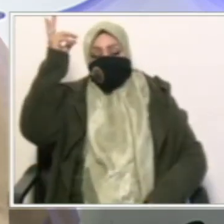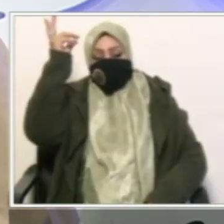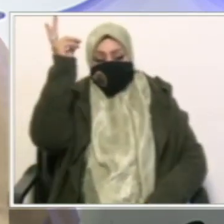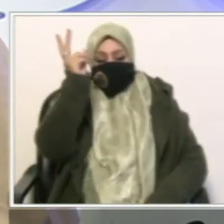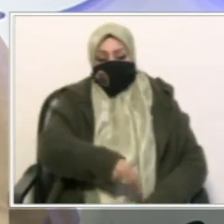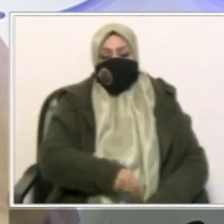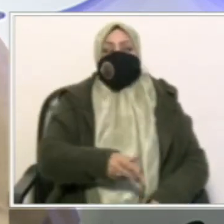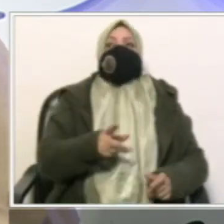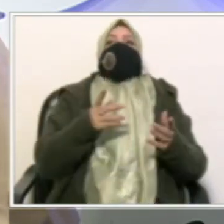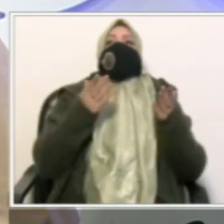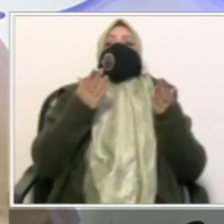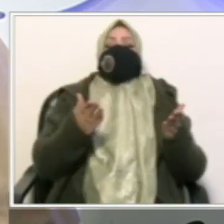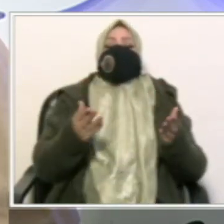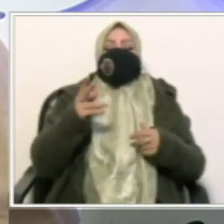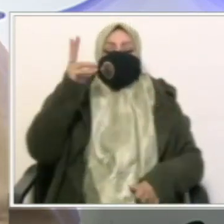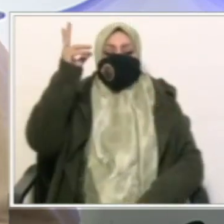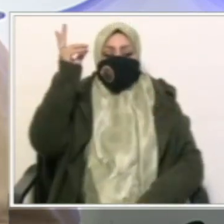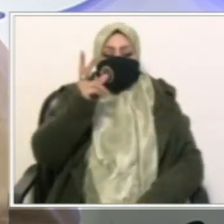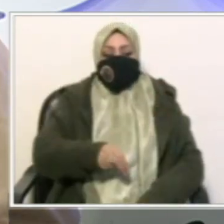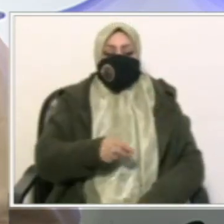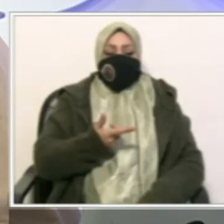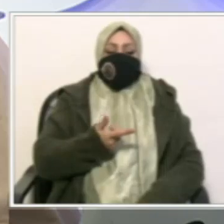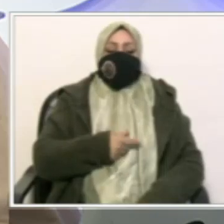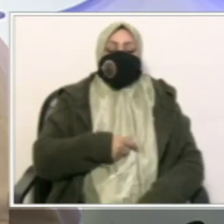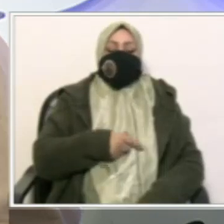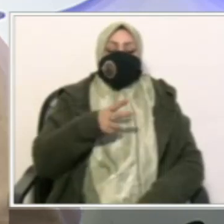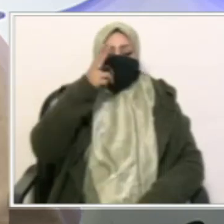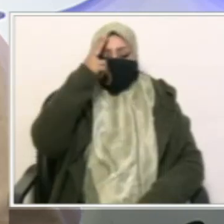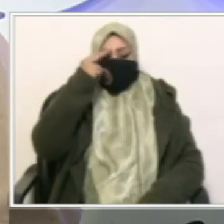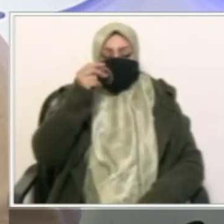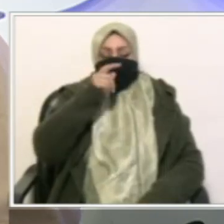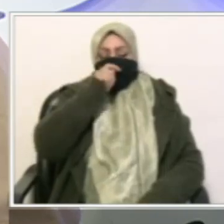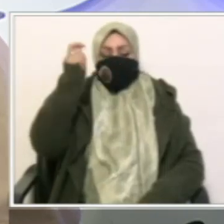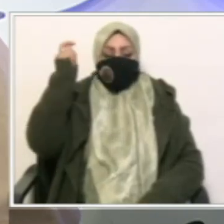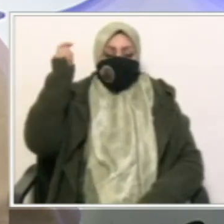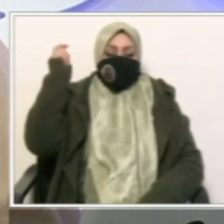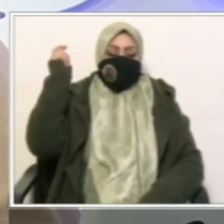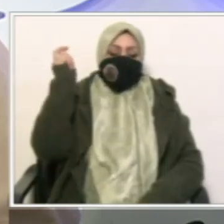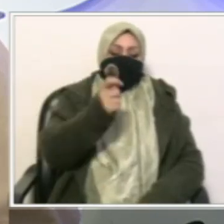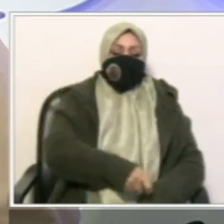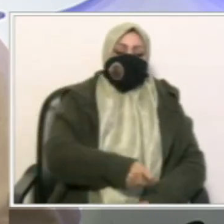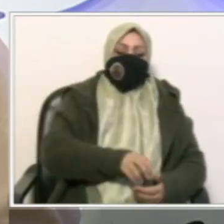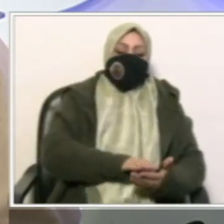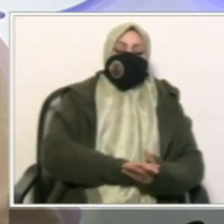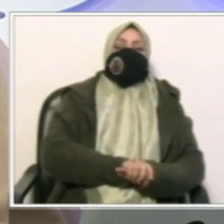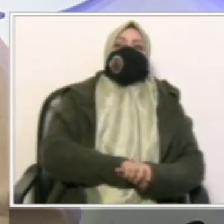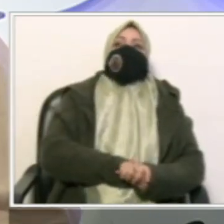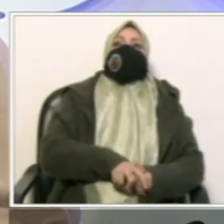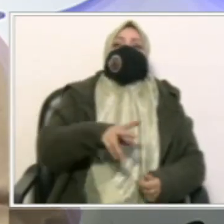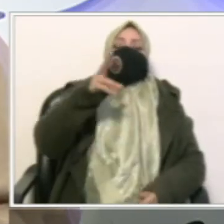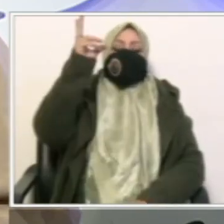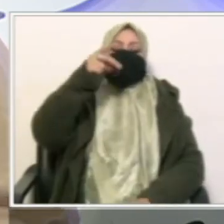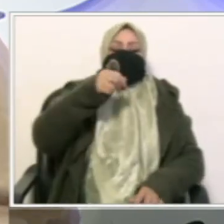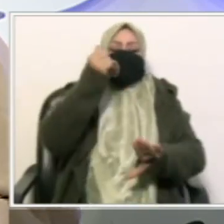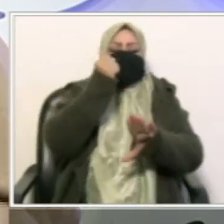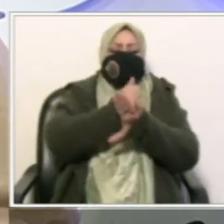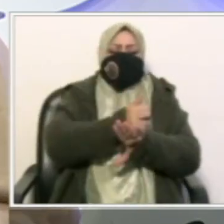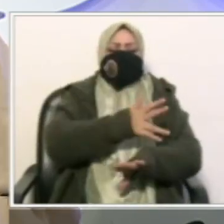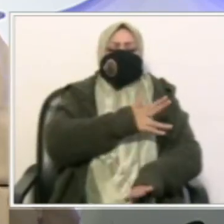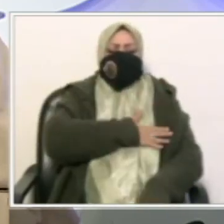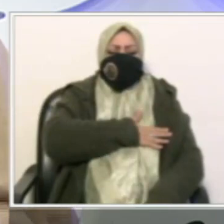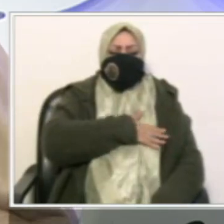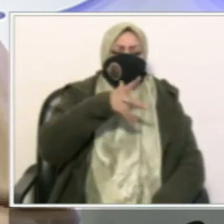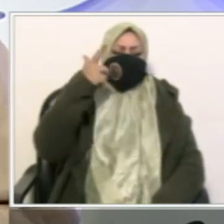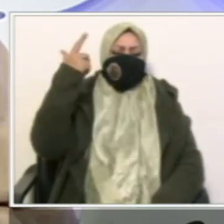يلعنهم الله ويلعنهم اللاعنون، لأنكم خنتم الوطن والبلد وأولادكم، وخنتم الشرق